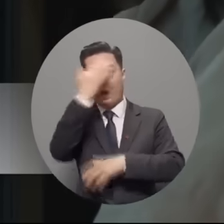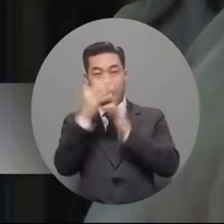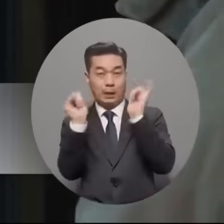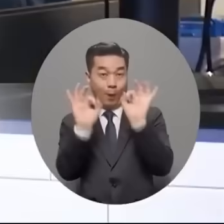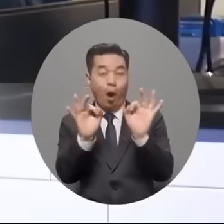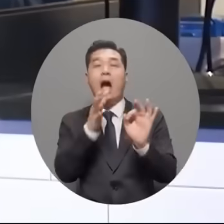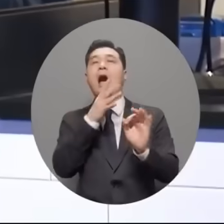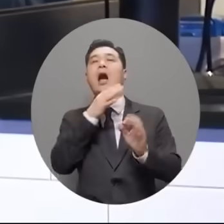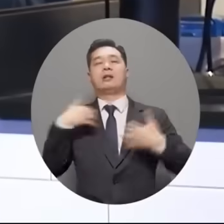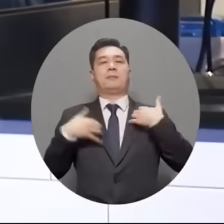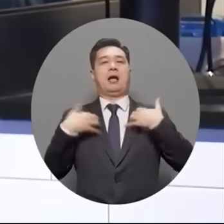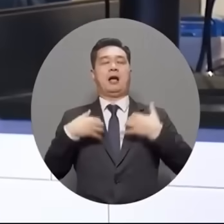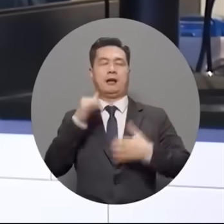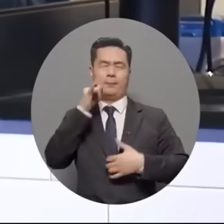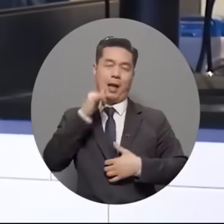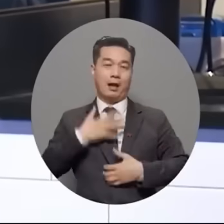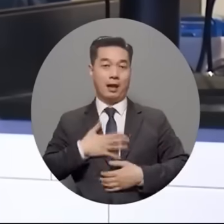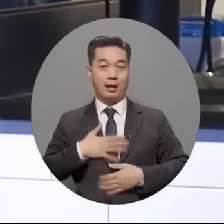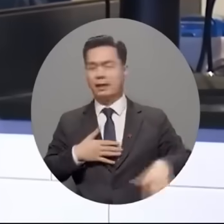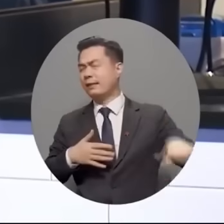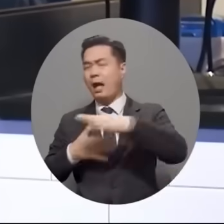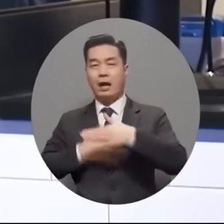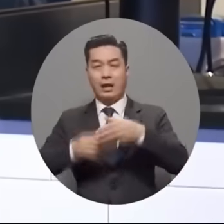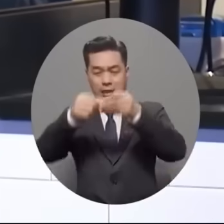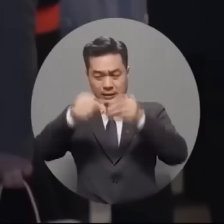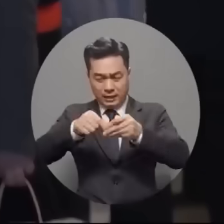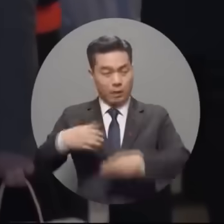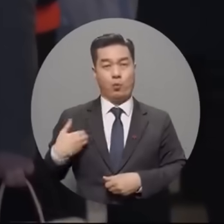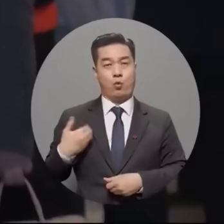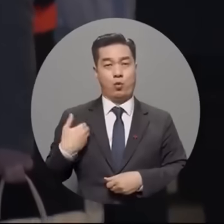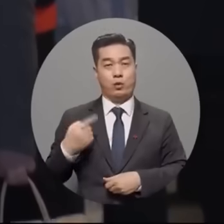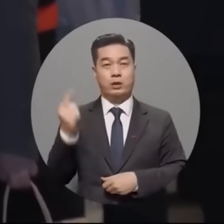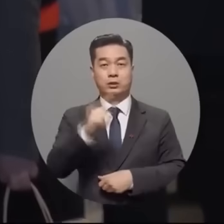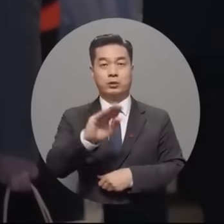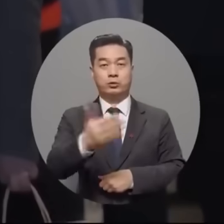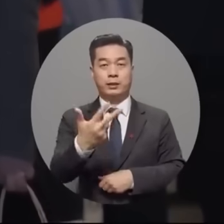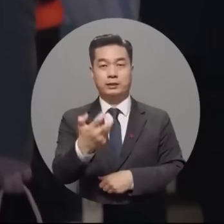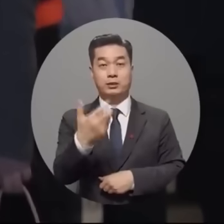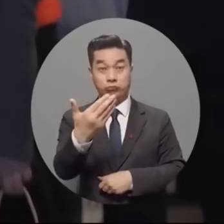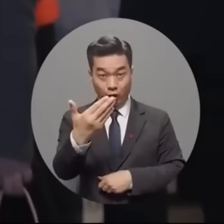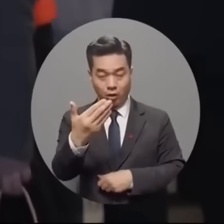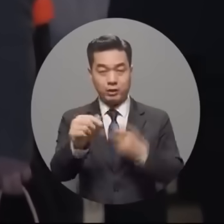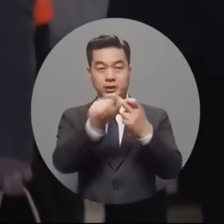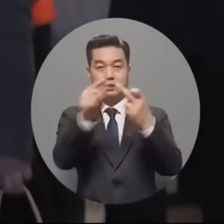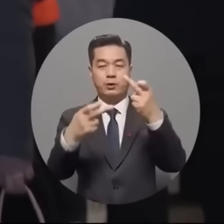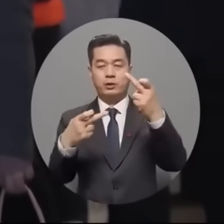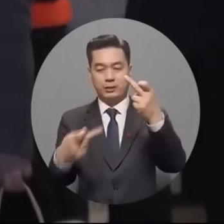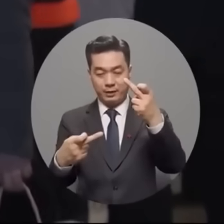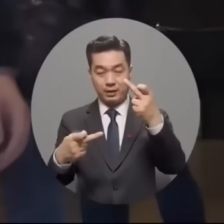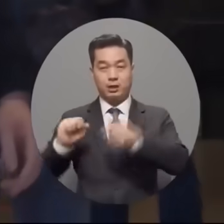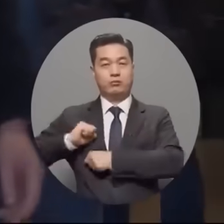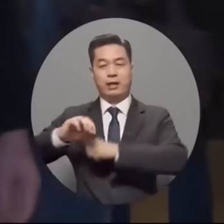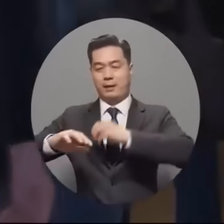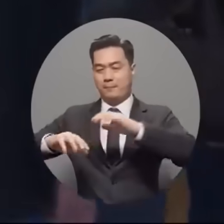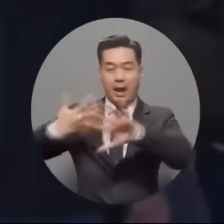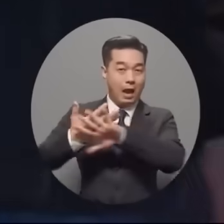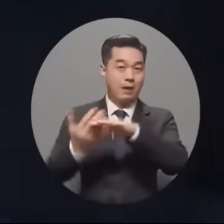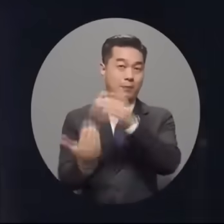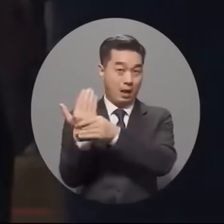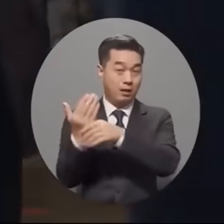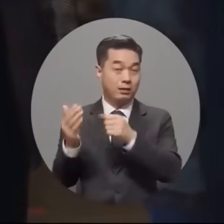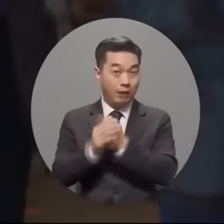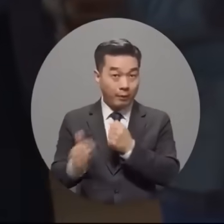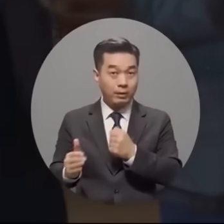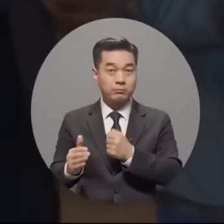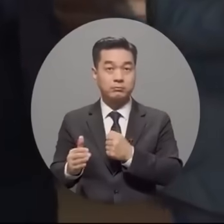관객이었습니다. 누구나 알지만 자세히는 몰랐던 1979년 12월 12일 군사반란.